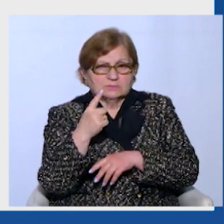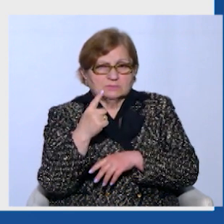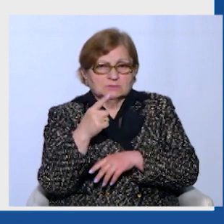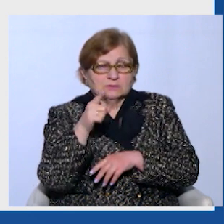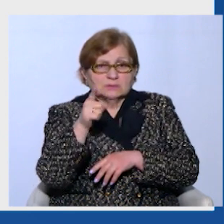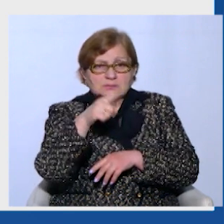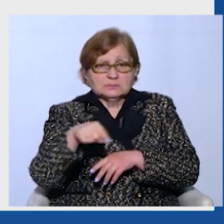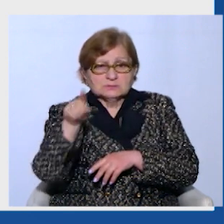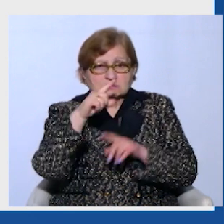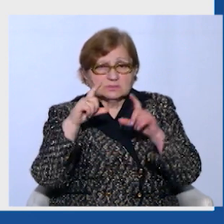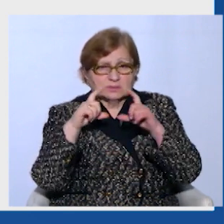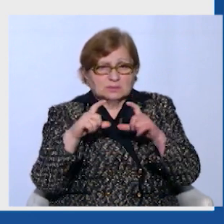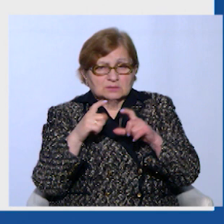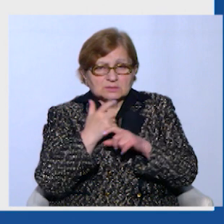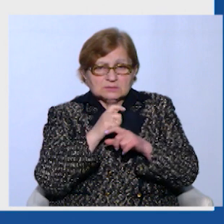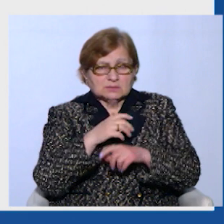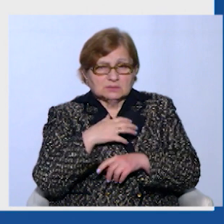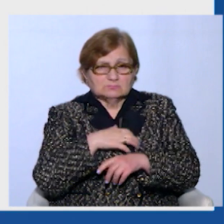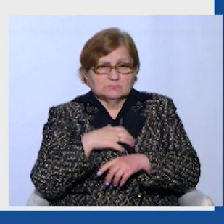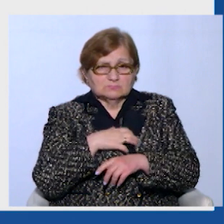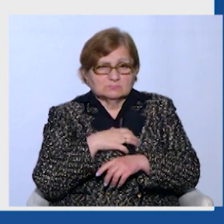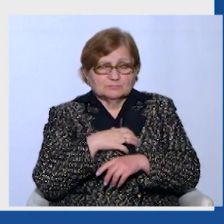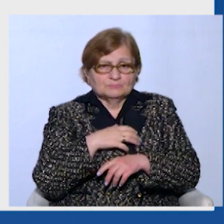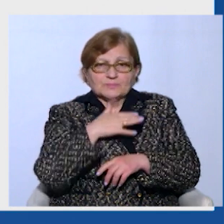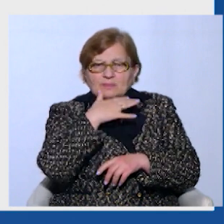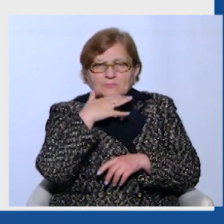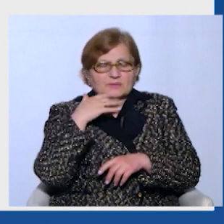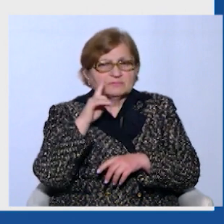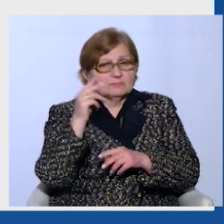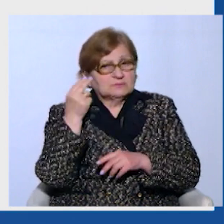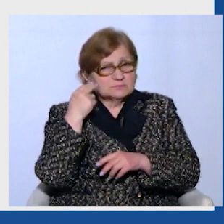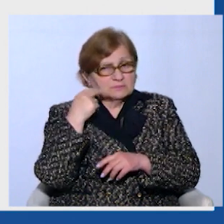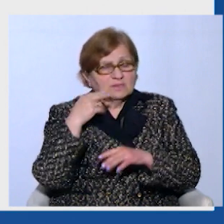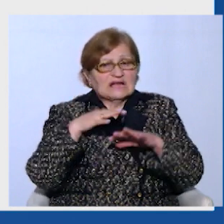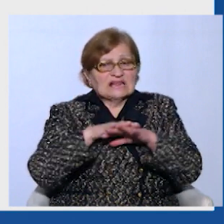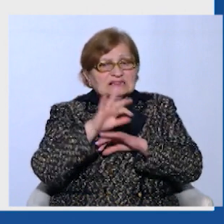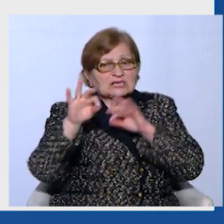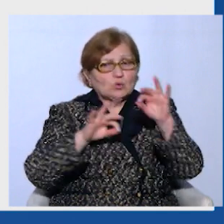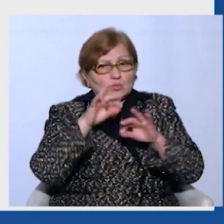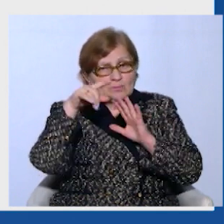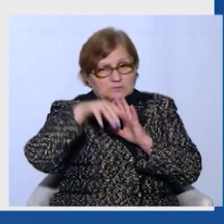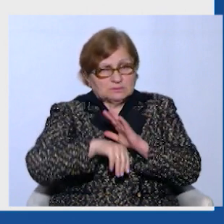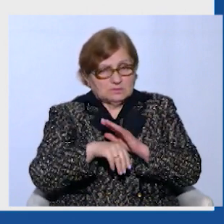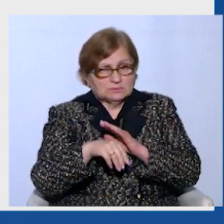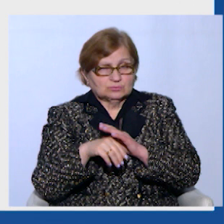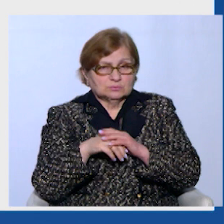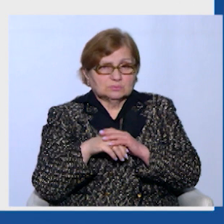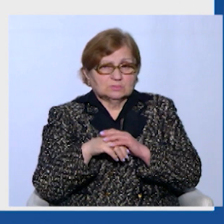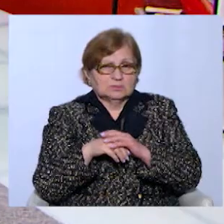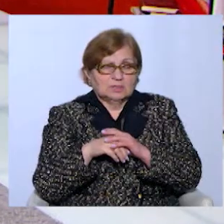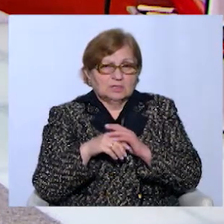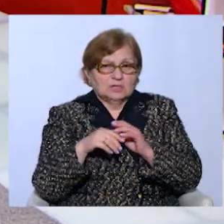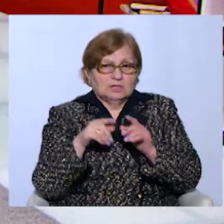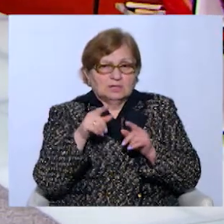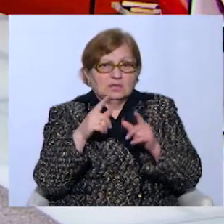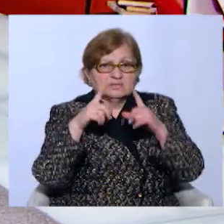წრე ძალიან მნიშვნელოვანია და ძალიან ბევრ რაღაცას გვასწავლის ტრიგონომეტრიის თვალსაზრისით. ახლა პრინციპში ტრიგონომეტრია